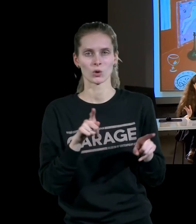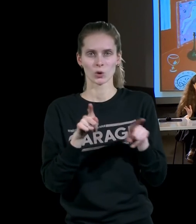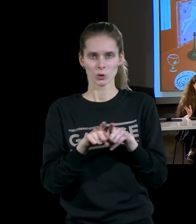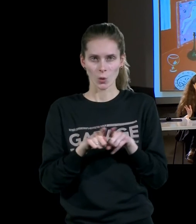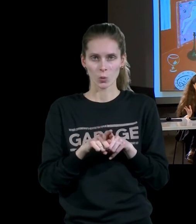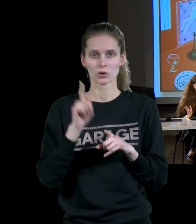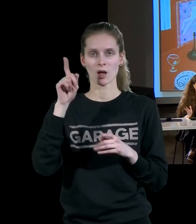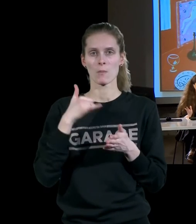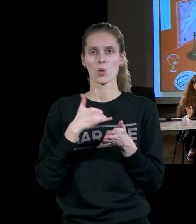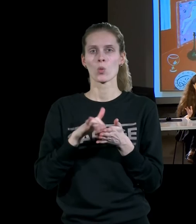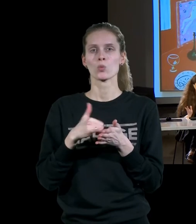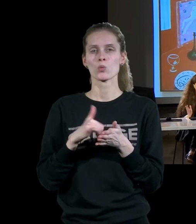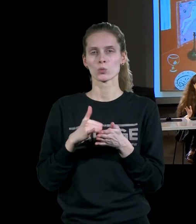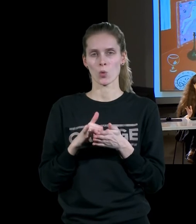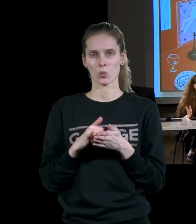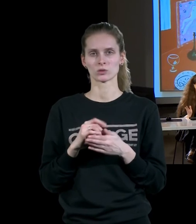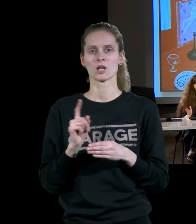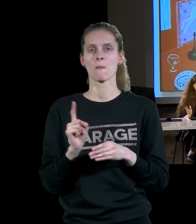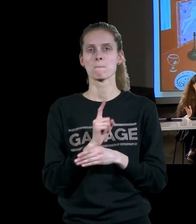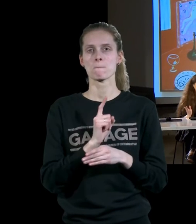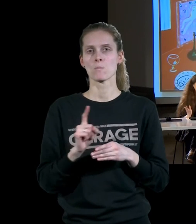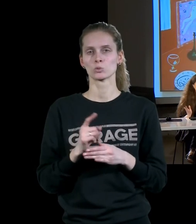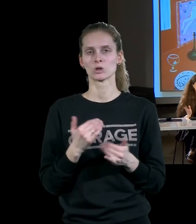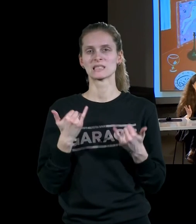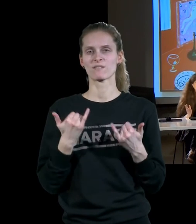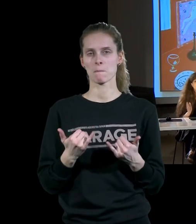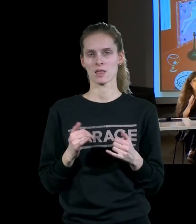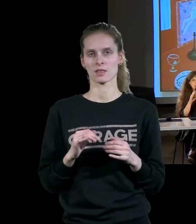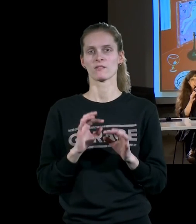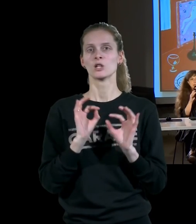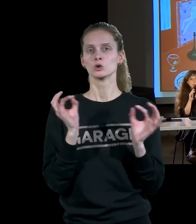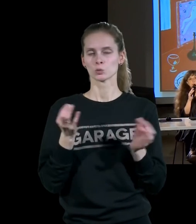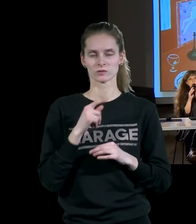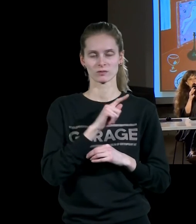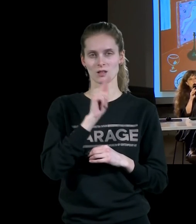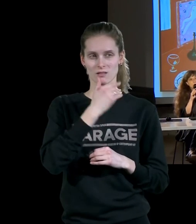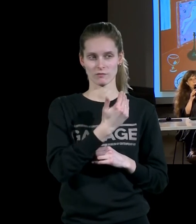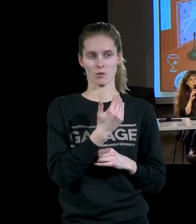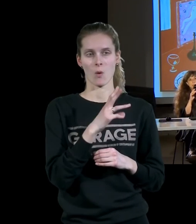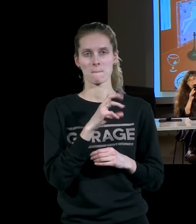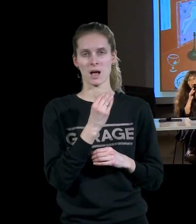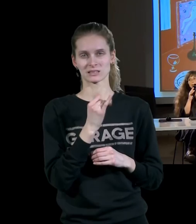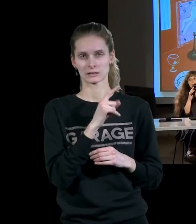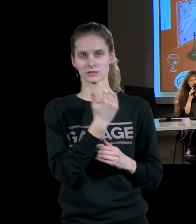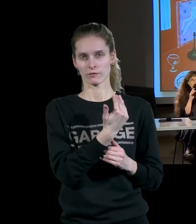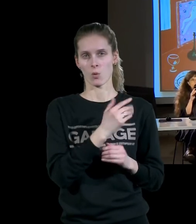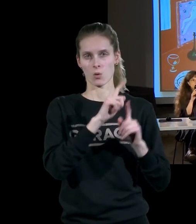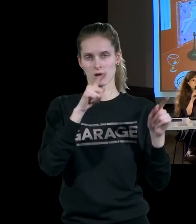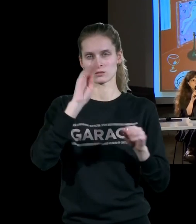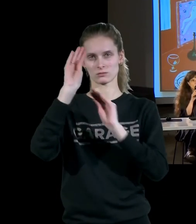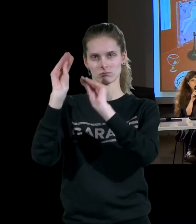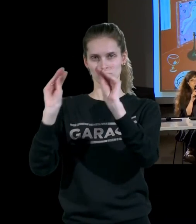собрании Нью-Йоркского музея современного искусства МОМА, то есть он в любом случае их видел, это достаточно поздние вещи Матисса.